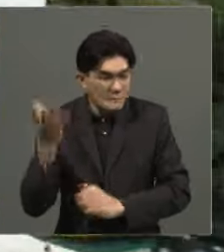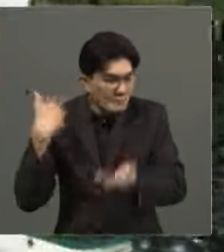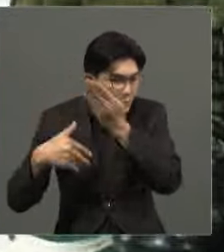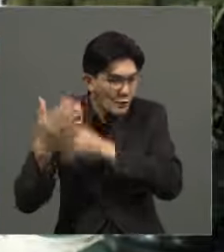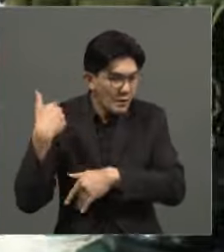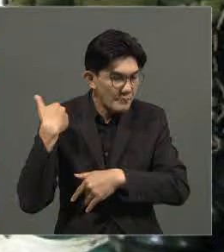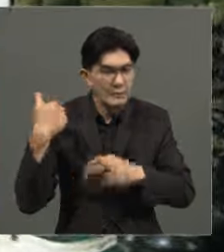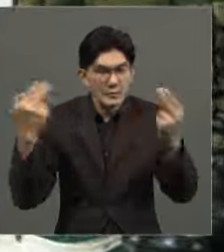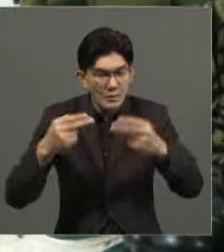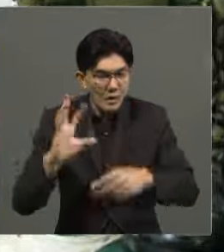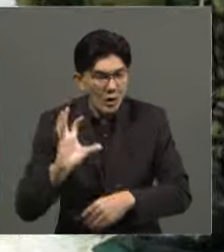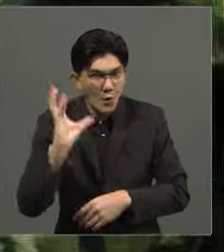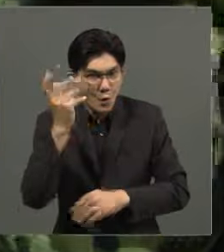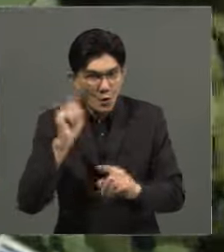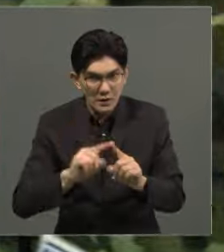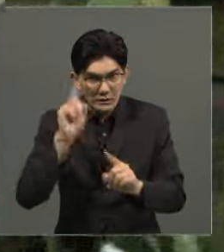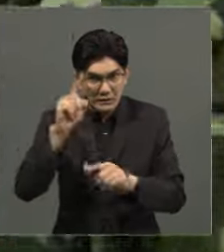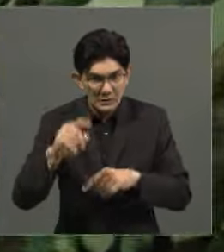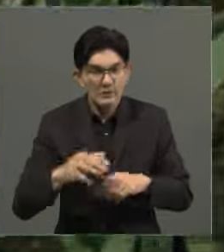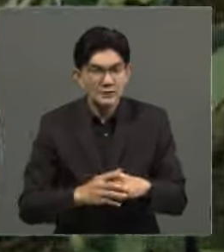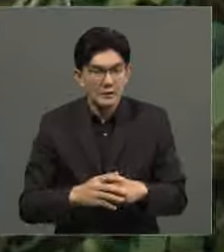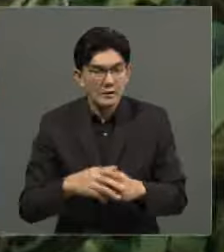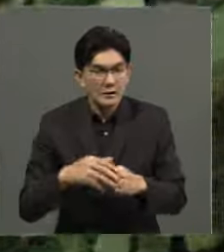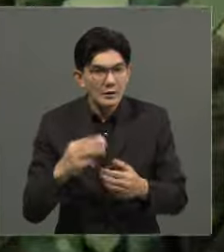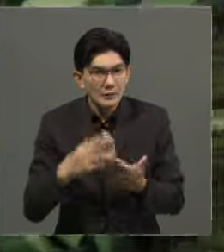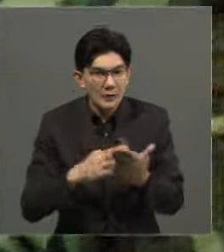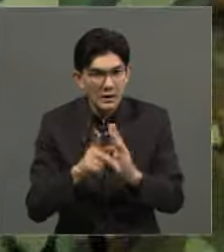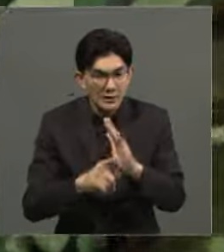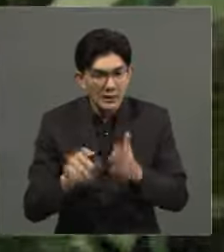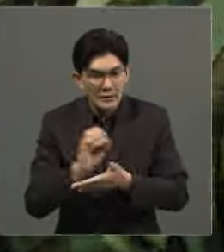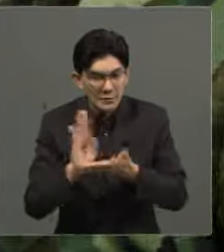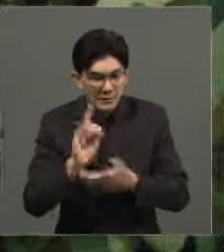ป็นมาของสงครามโลกครั้งที่1จัดโดยสถาบันวิชาการป้องกันประเทศ